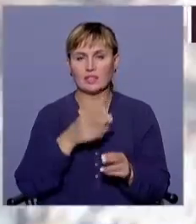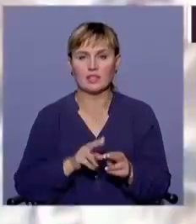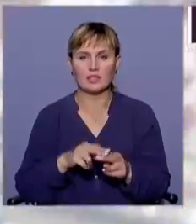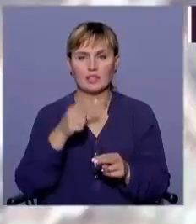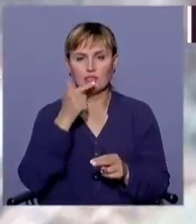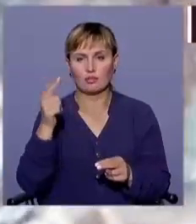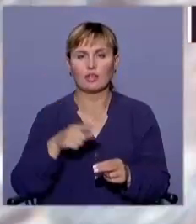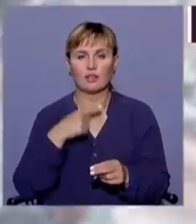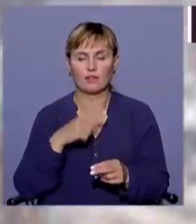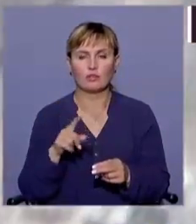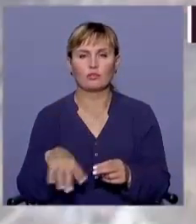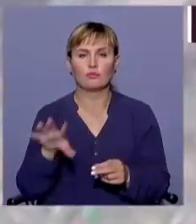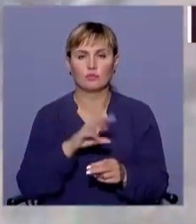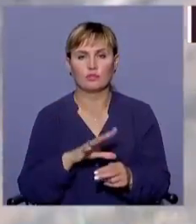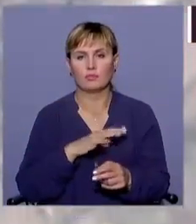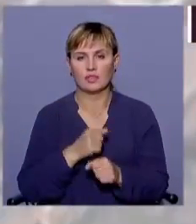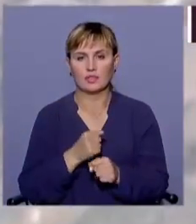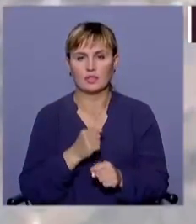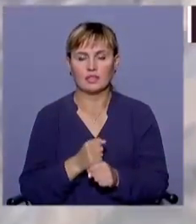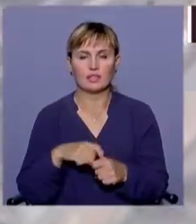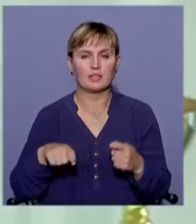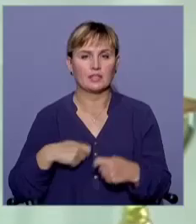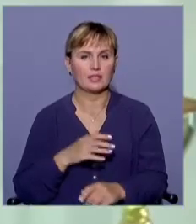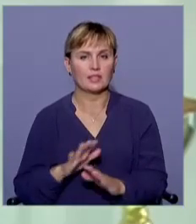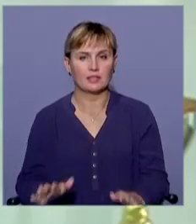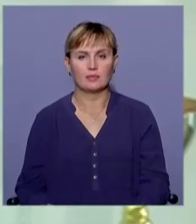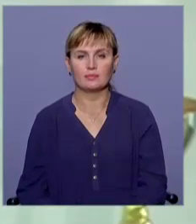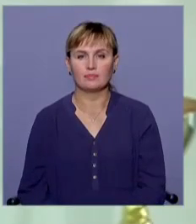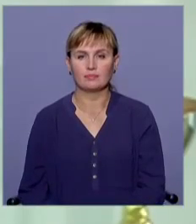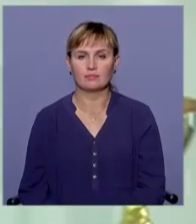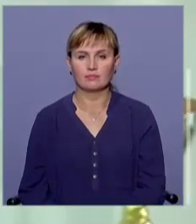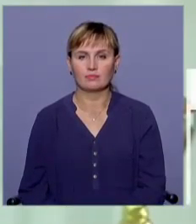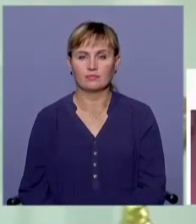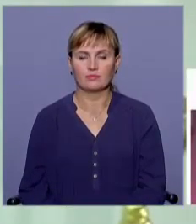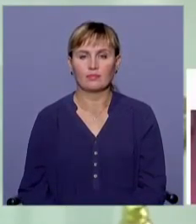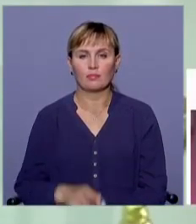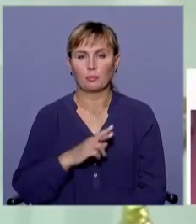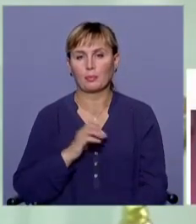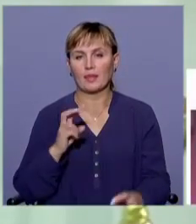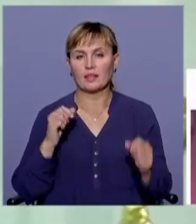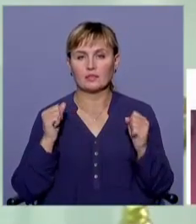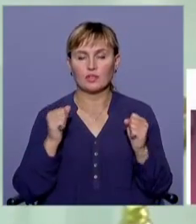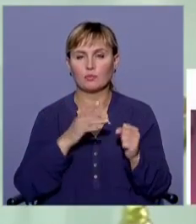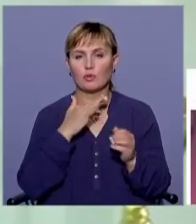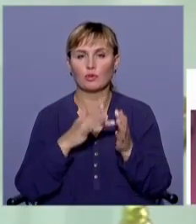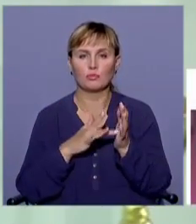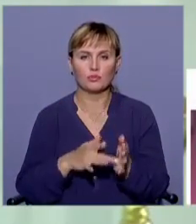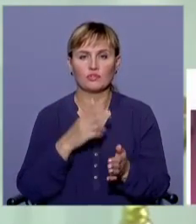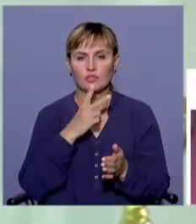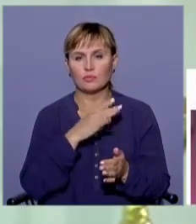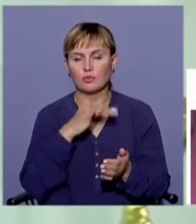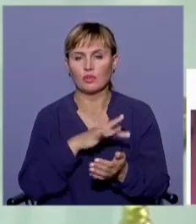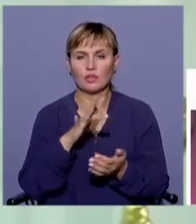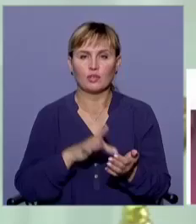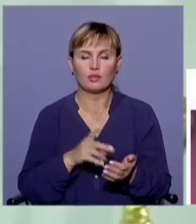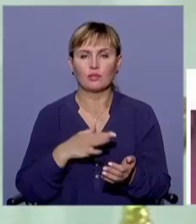герои уверяют, что все было сделано не зря. Я как спортсмен много путешествовал, видел много городов.